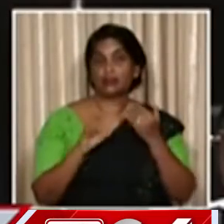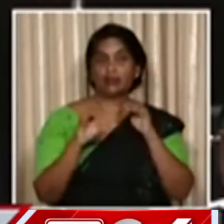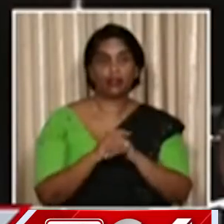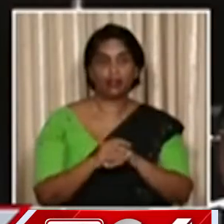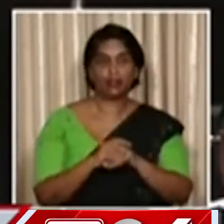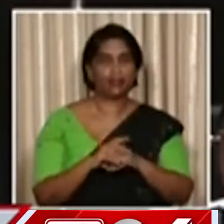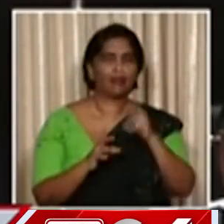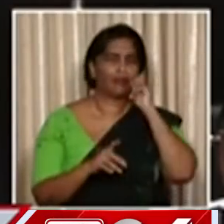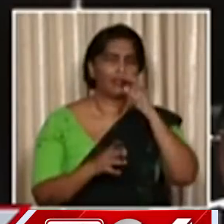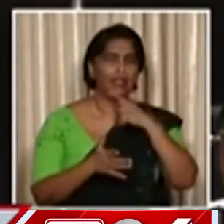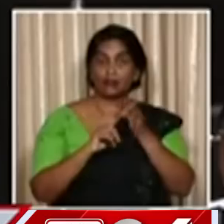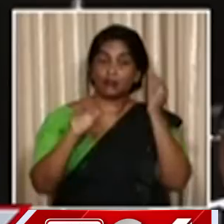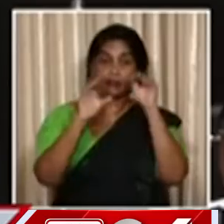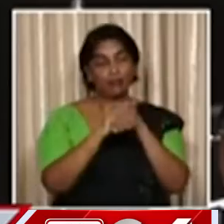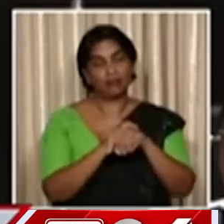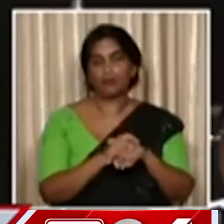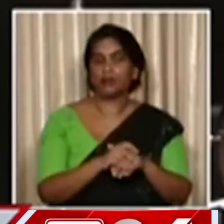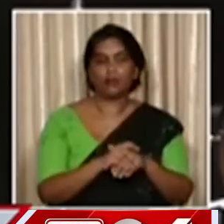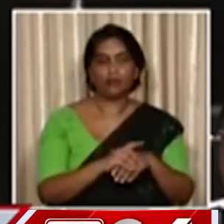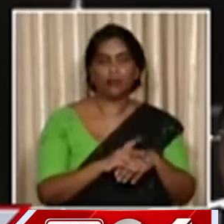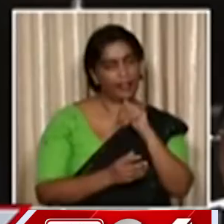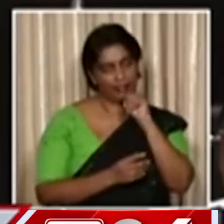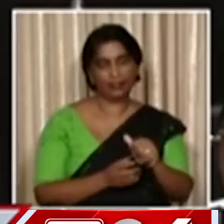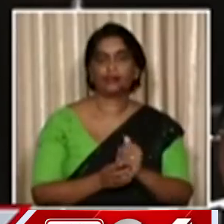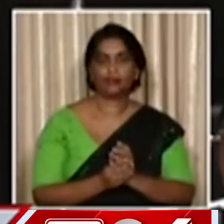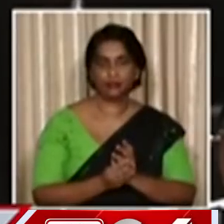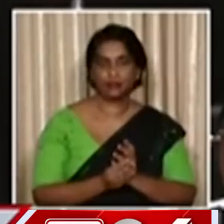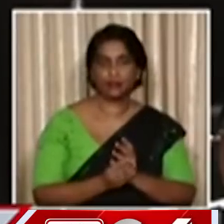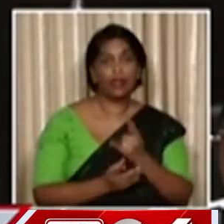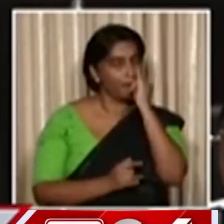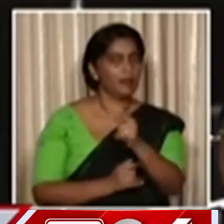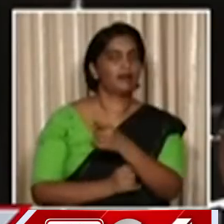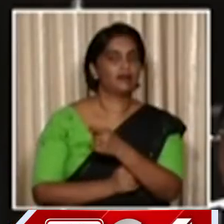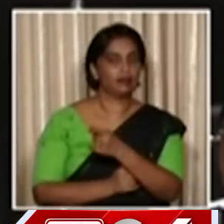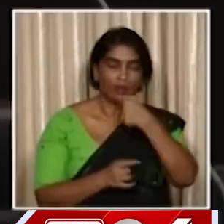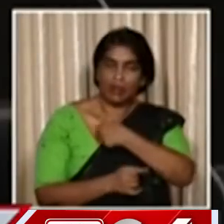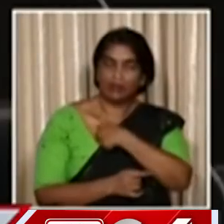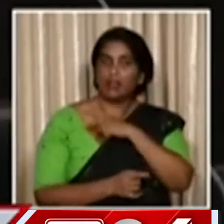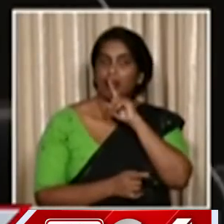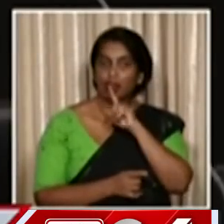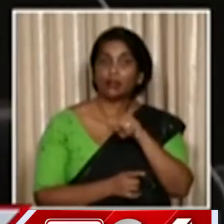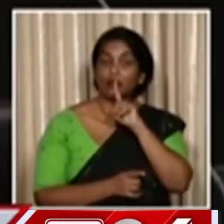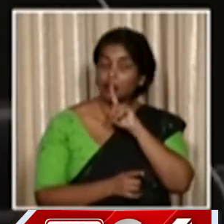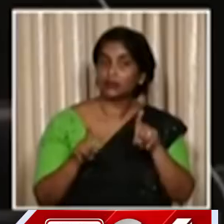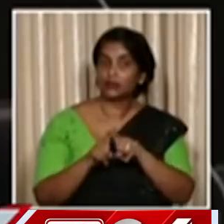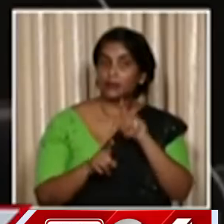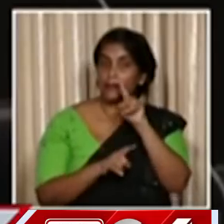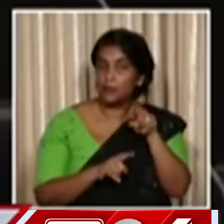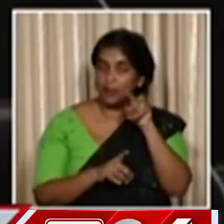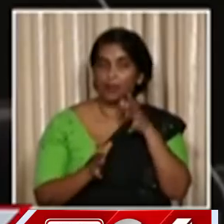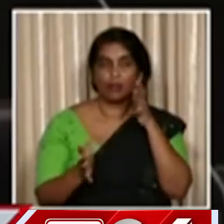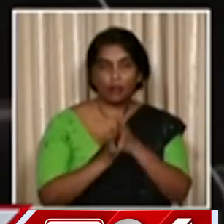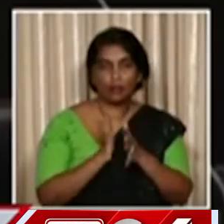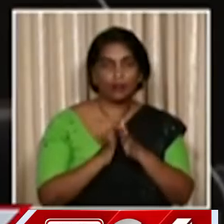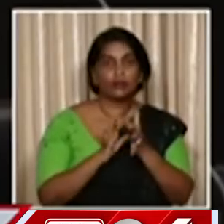කතා කරන්නේ නැහැ දැන් මිනිස්සුන්ට දේශපාලනේ එපා වෙලා මට හිතුණා මූට නම් මං දෙන්නේ නැහැ කියලා ඒ කටහින්ද තමයි මං නොදී ඉන්නේ ඔය කියන විදිහේ වැරදි අඩුපාඩු